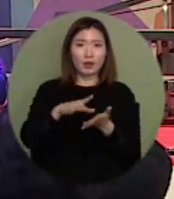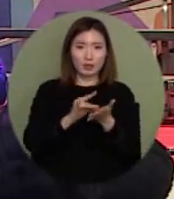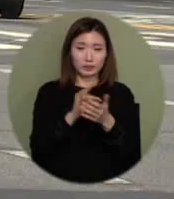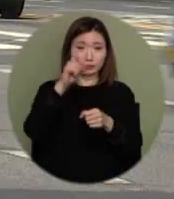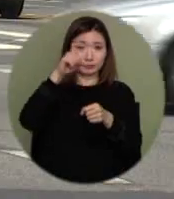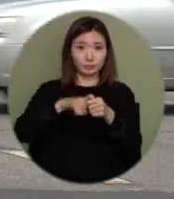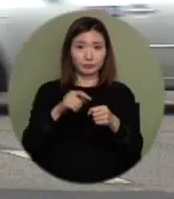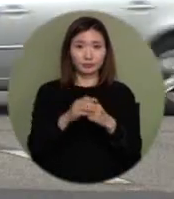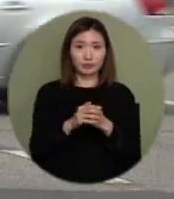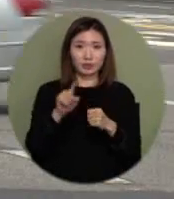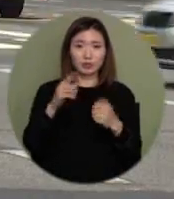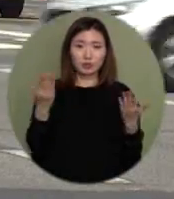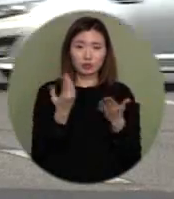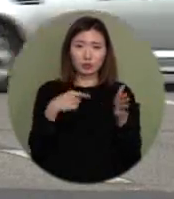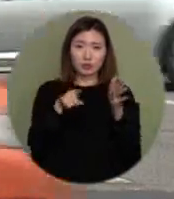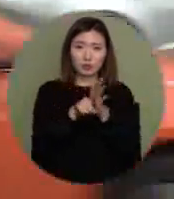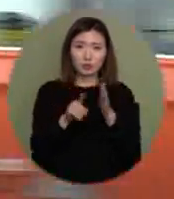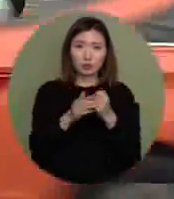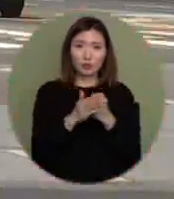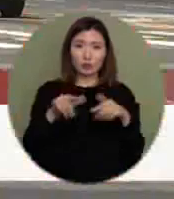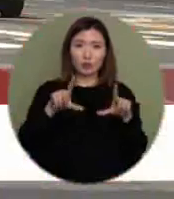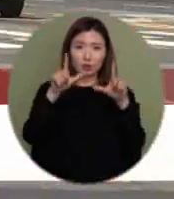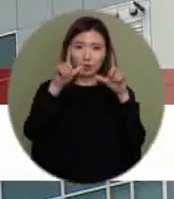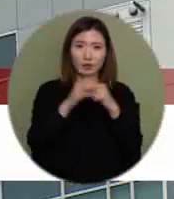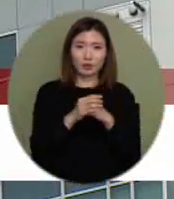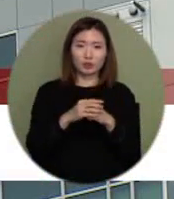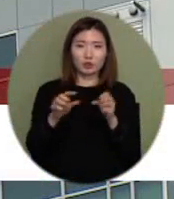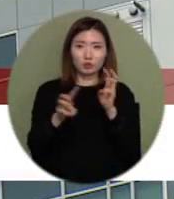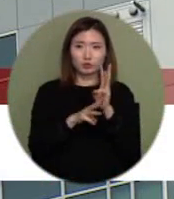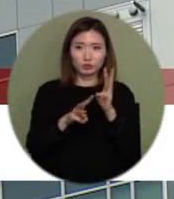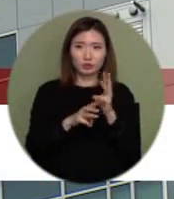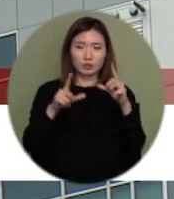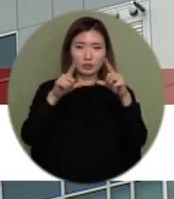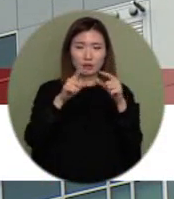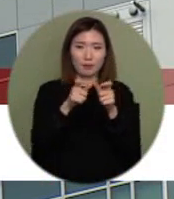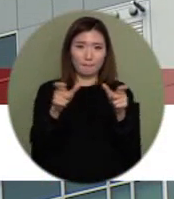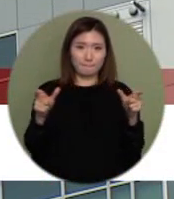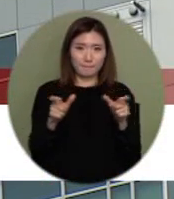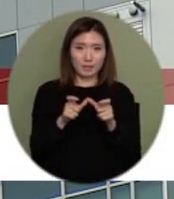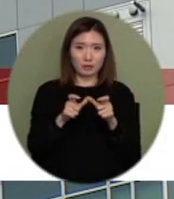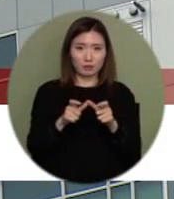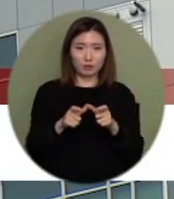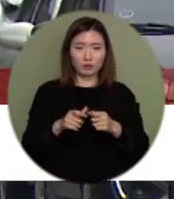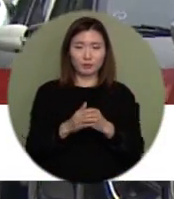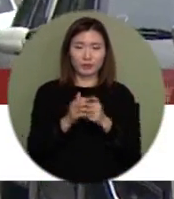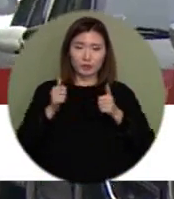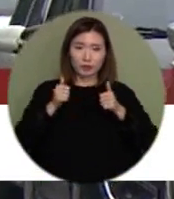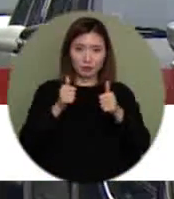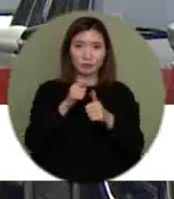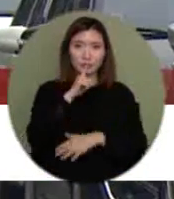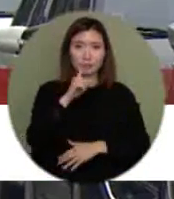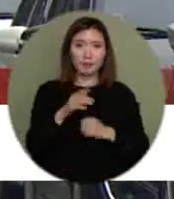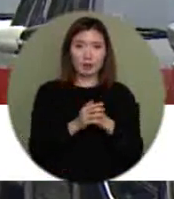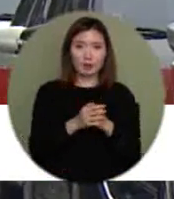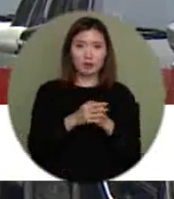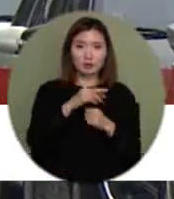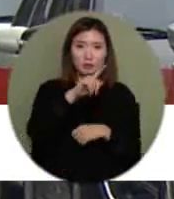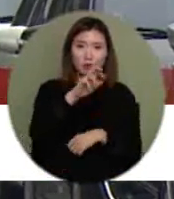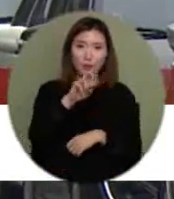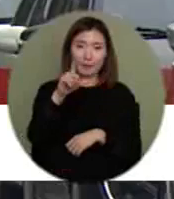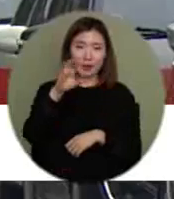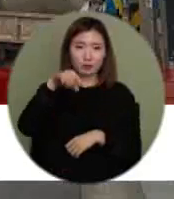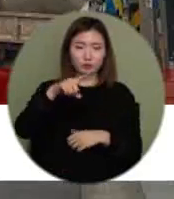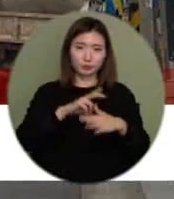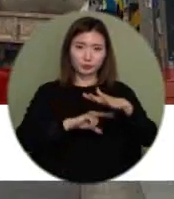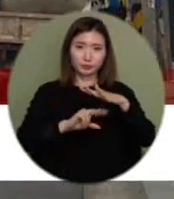목표입니다. 이를 위해 구는 올해 중랑경제 삼각벨트 구축에 박차를 가하겠다는 계획입니다. 상봉역과 망우역